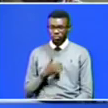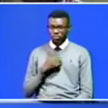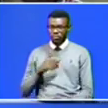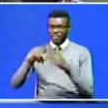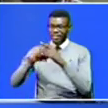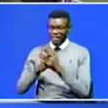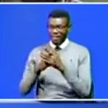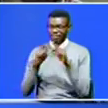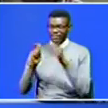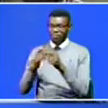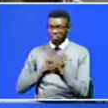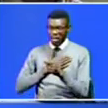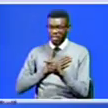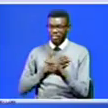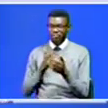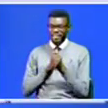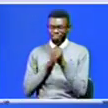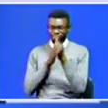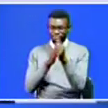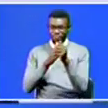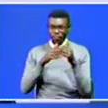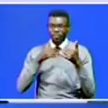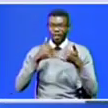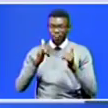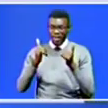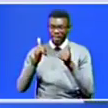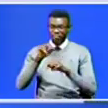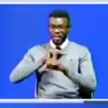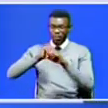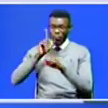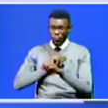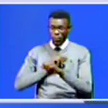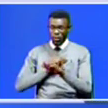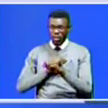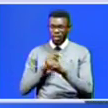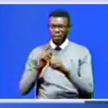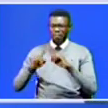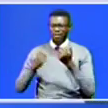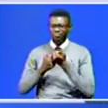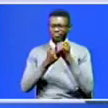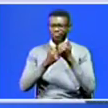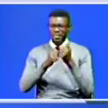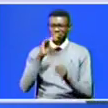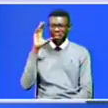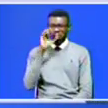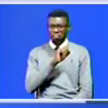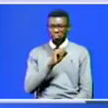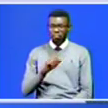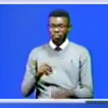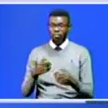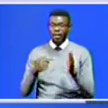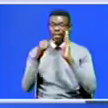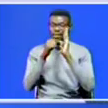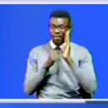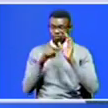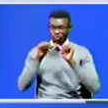mimi mwenyewe nikaileta mpaka ikacheza nationwide. So nikakuja nikakosa sponsorship. So saizi league zinaendelea